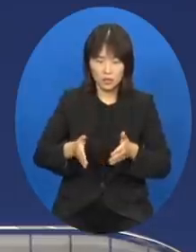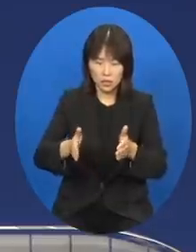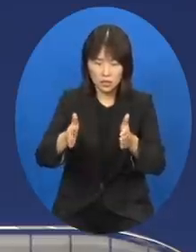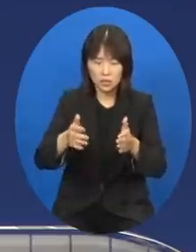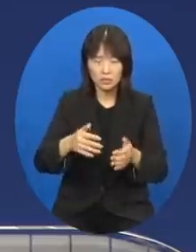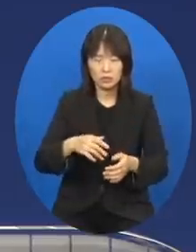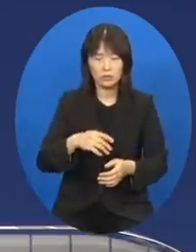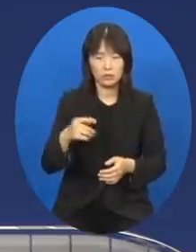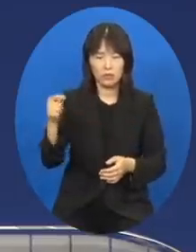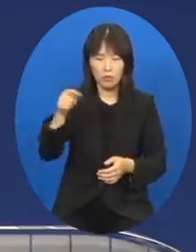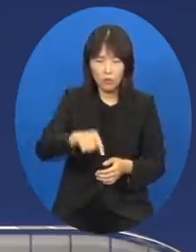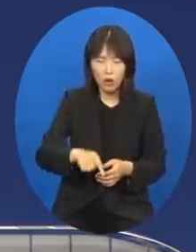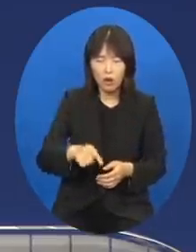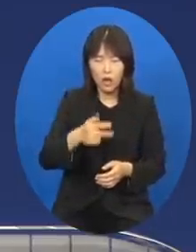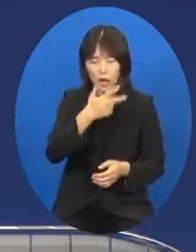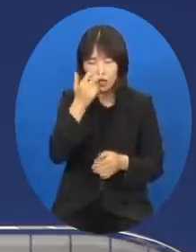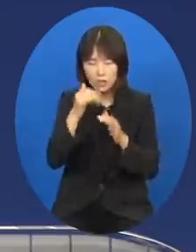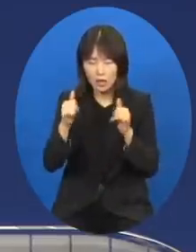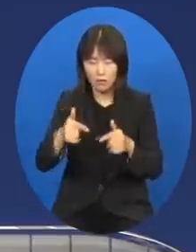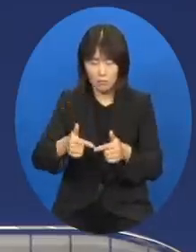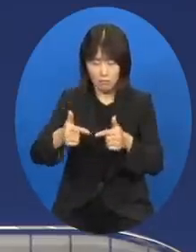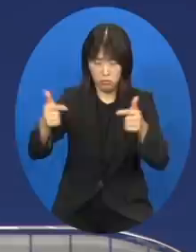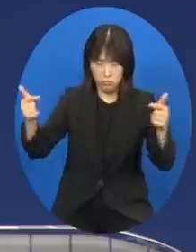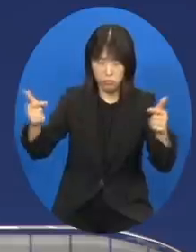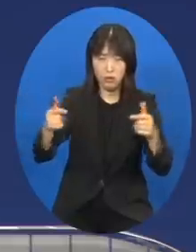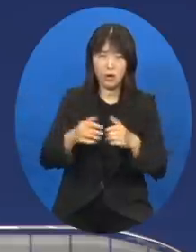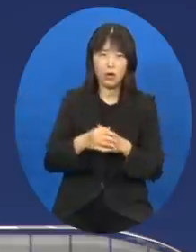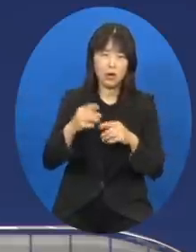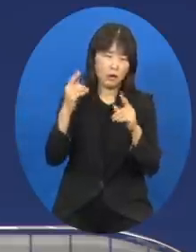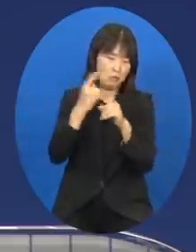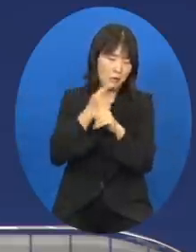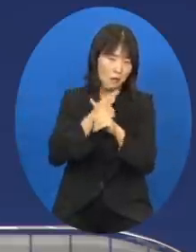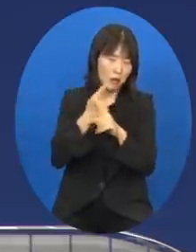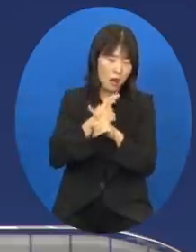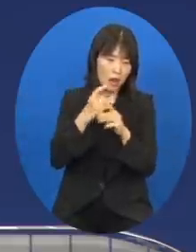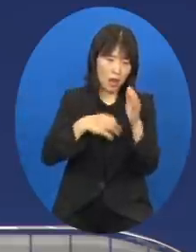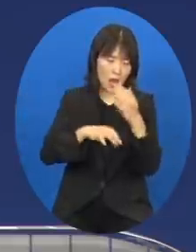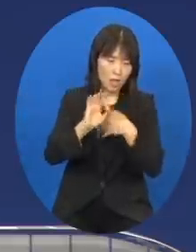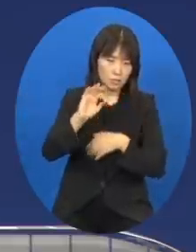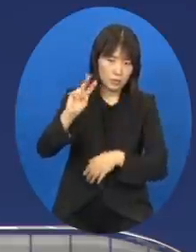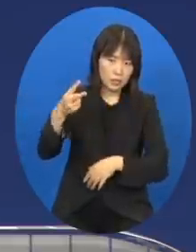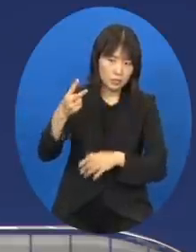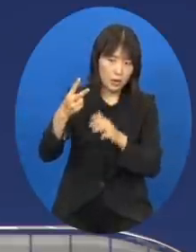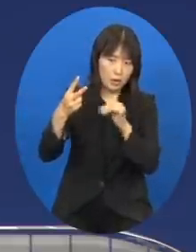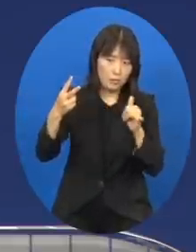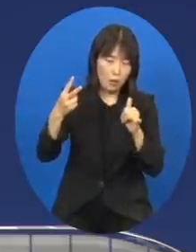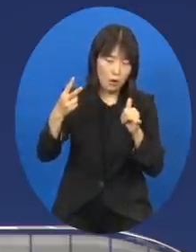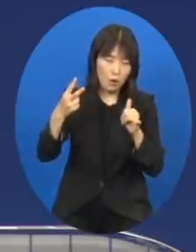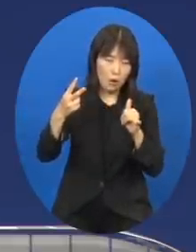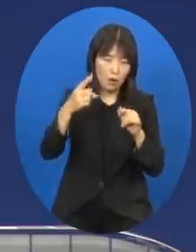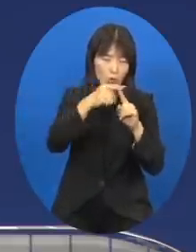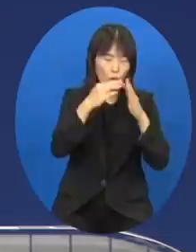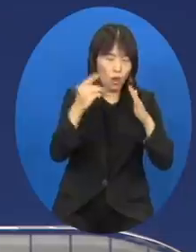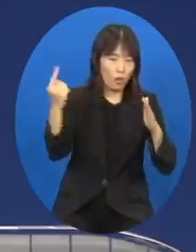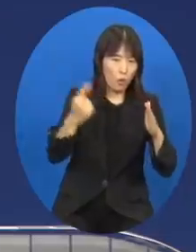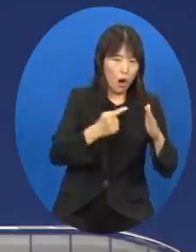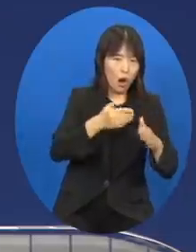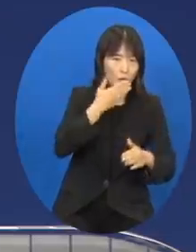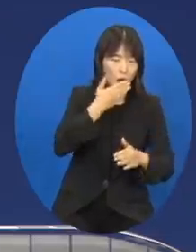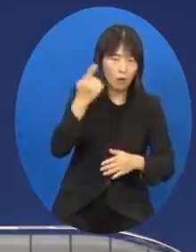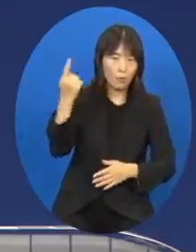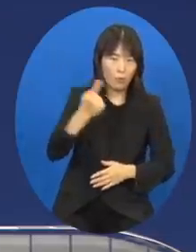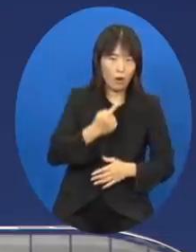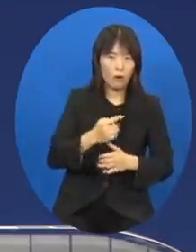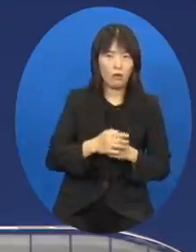늘어나면서 매일 아침에 한 200명 가까이가 교회 밥 드시러 오시는 거예요. 그때 주일 출석 인원이 한